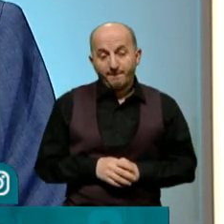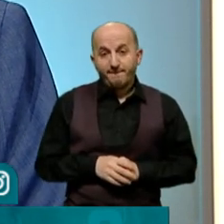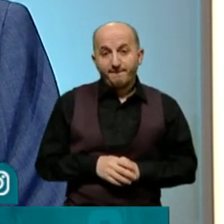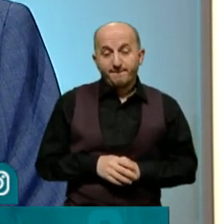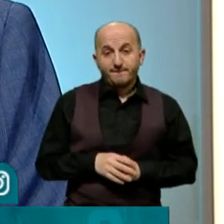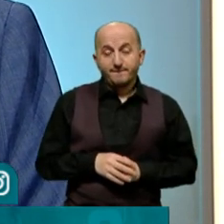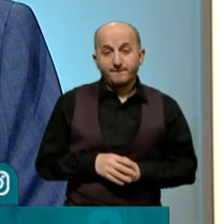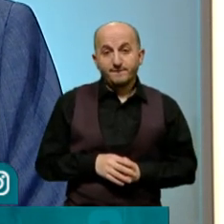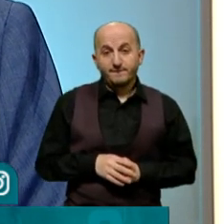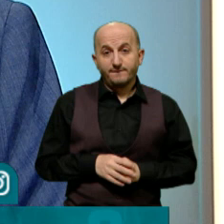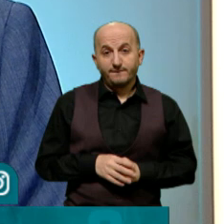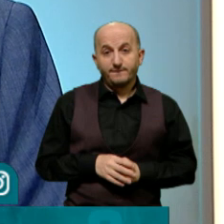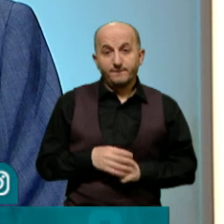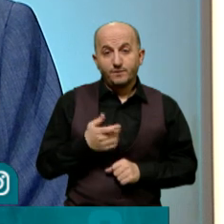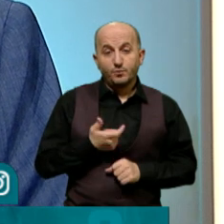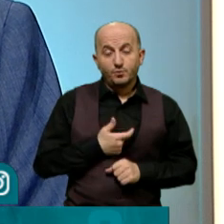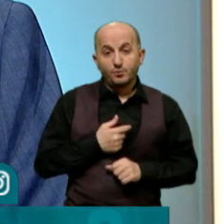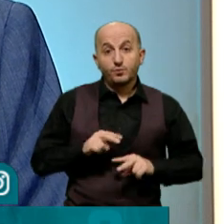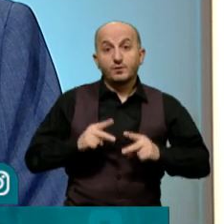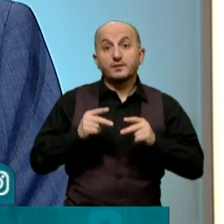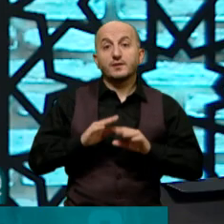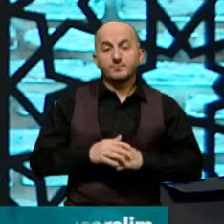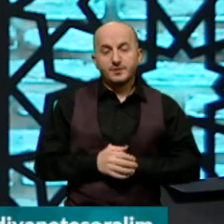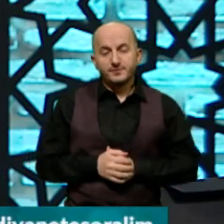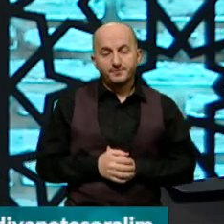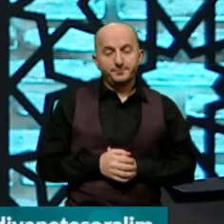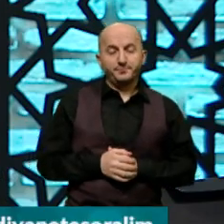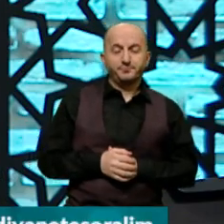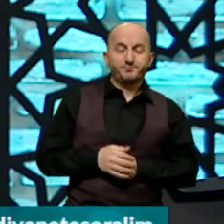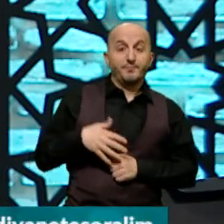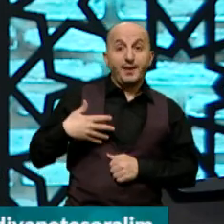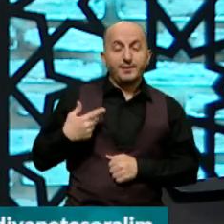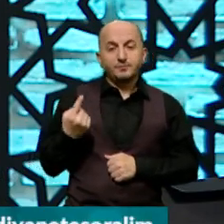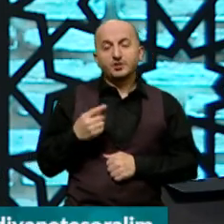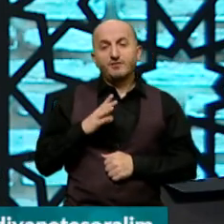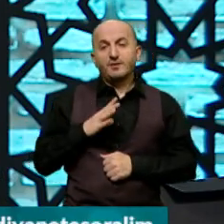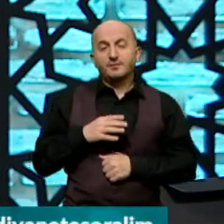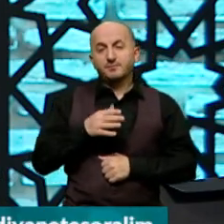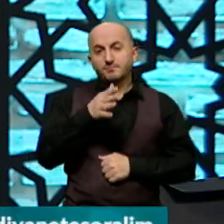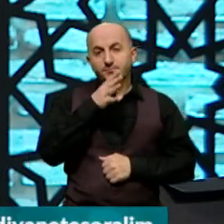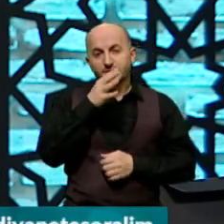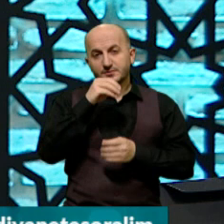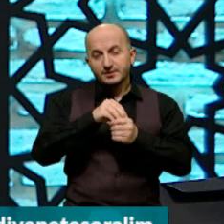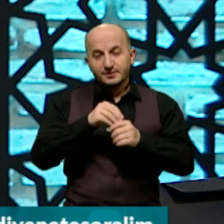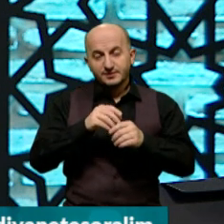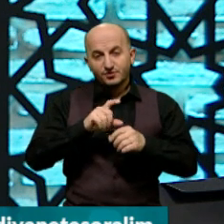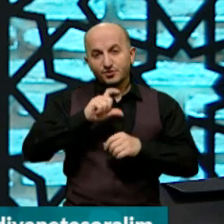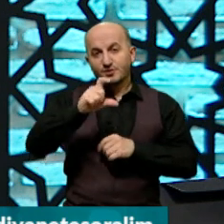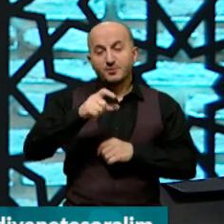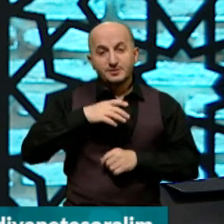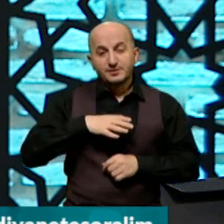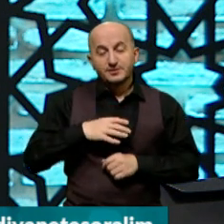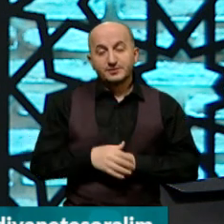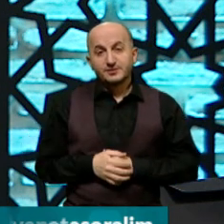kişiye hukuken intikal etmez. Eyvallah. Merak ettiğim bir şey var hocam. Bilginiz dahilindeyse cevabını isteyeceğim.